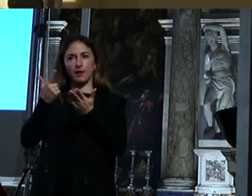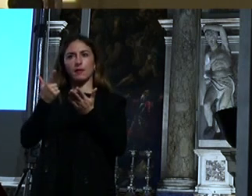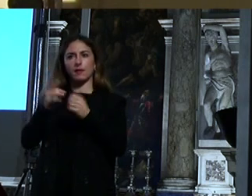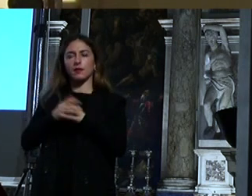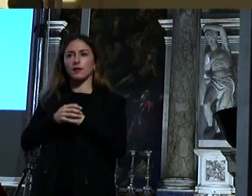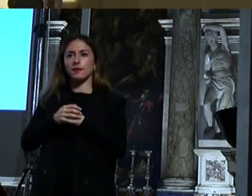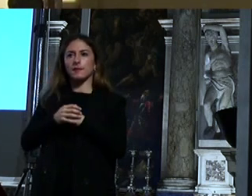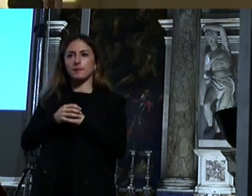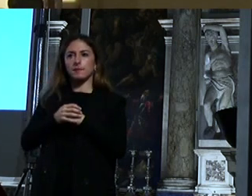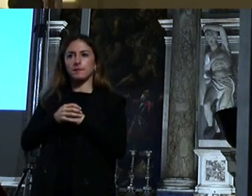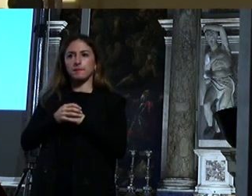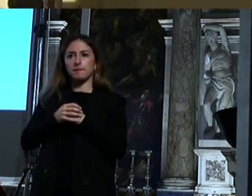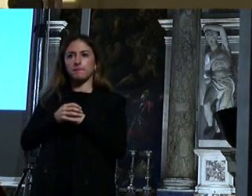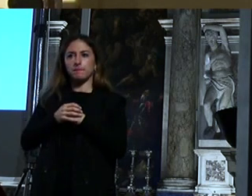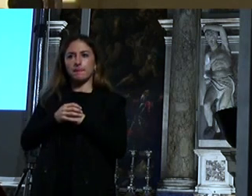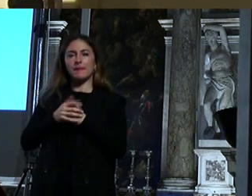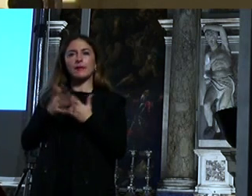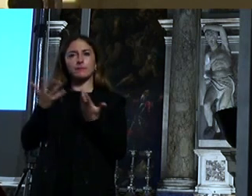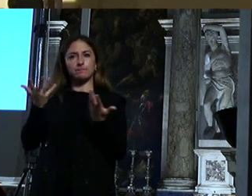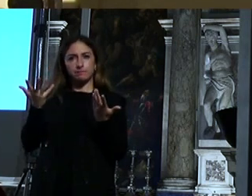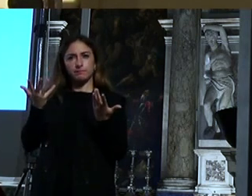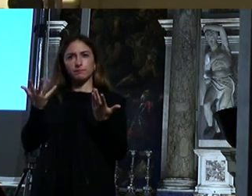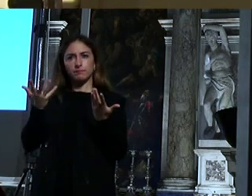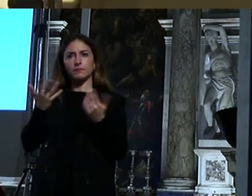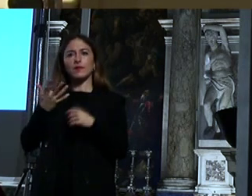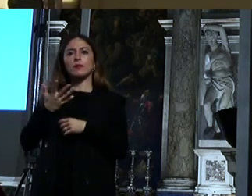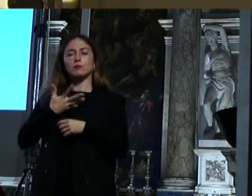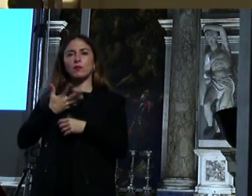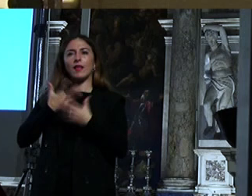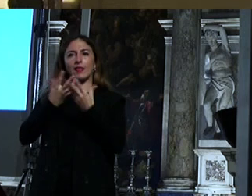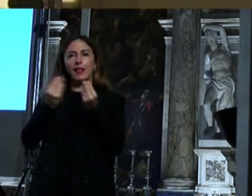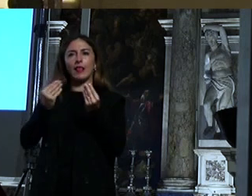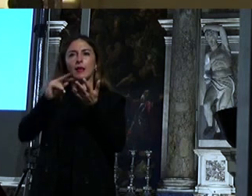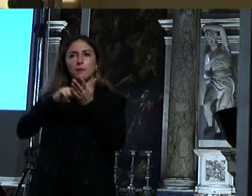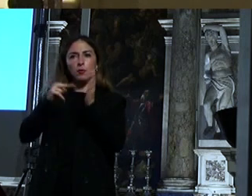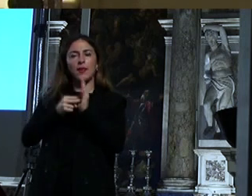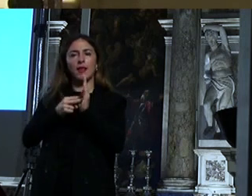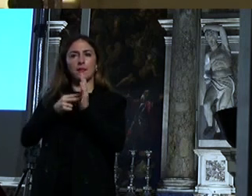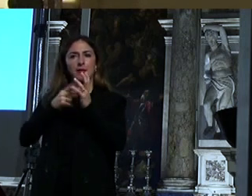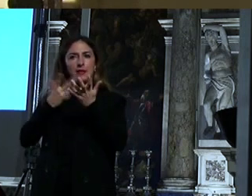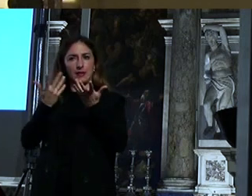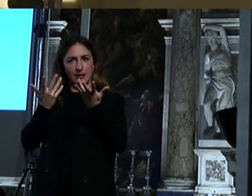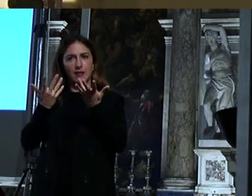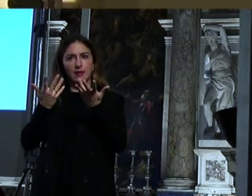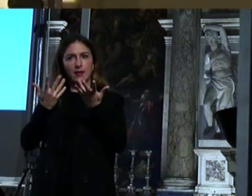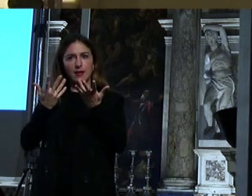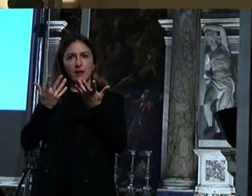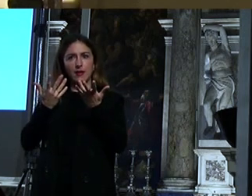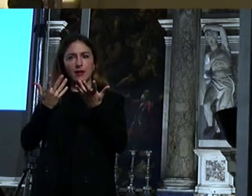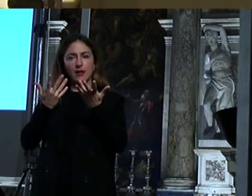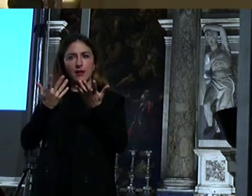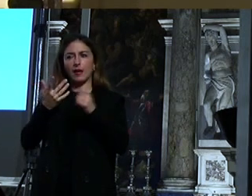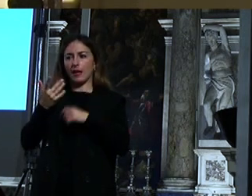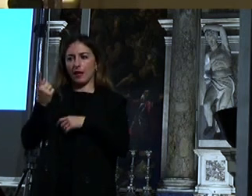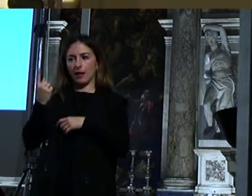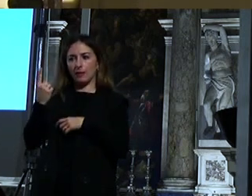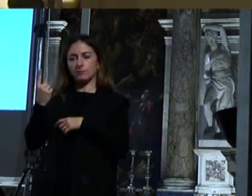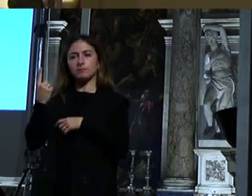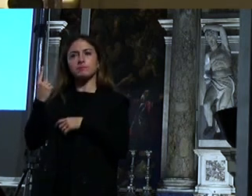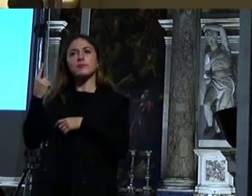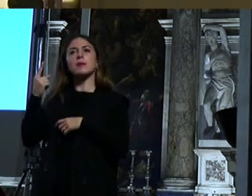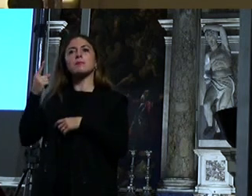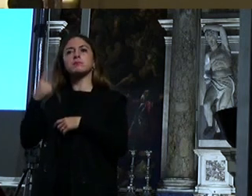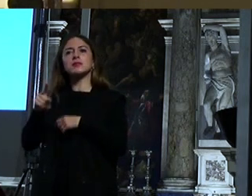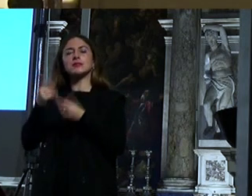giorni di tante criticità su vari fronti. Ecco, questa capacità, questa chiave di lettura, questa chiave